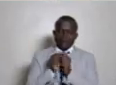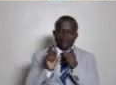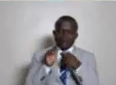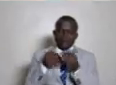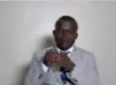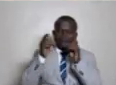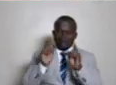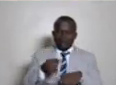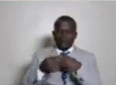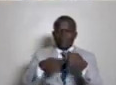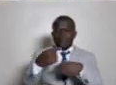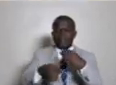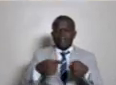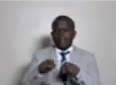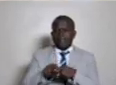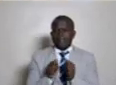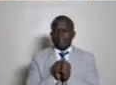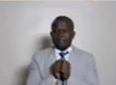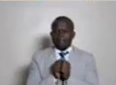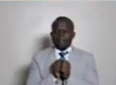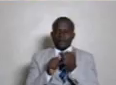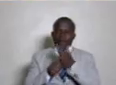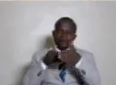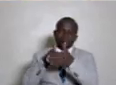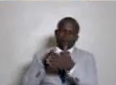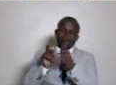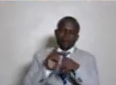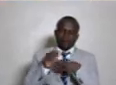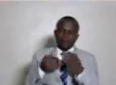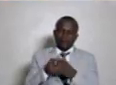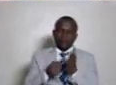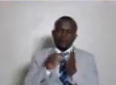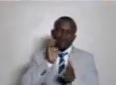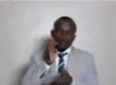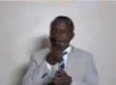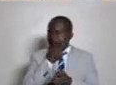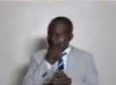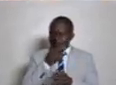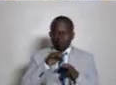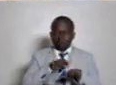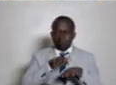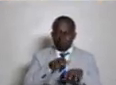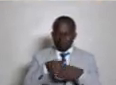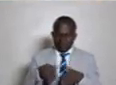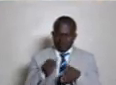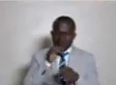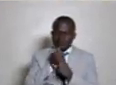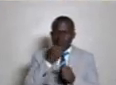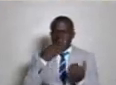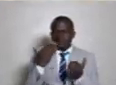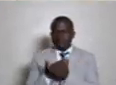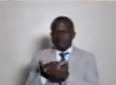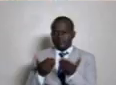n'abagiyeho bazakomerezeho. Ibibazo bibangamiye abaturage ni ikibazo cy'amazi ahora agenda n'imihanda itarakorwa